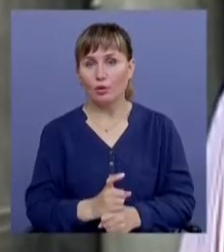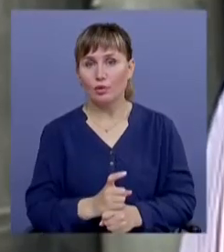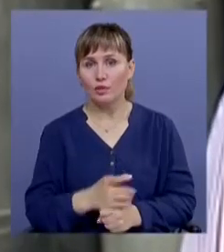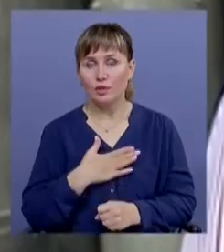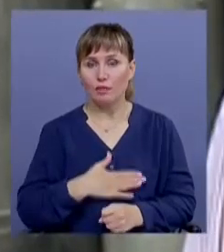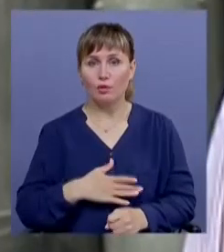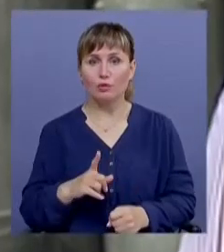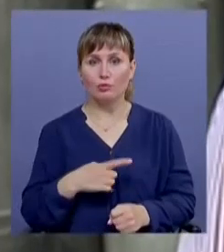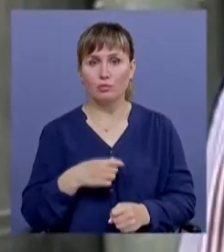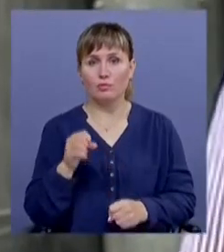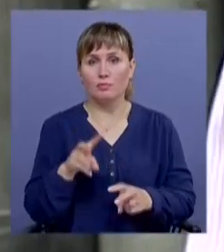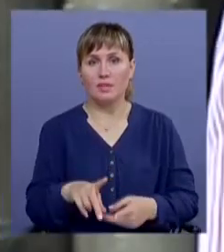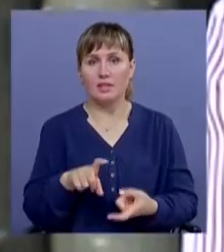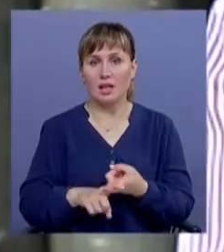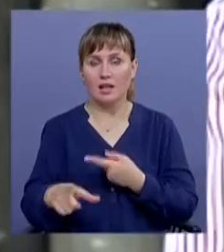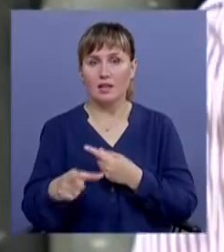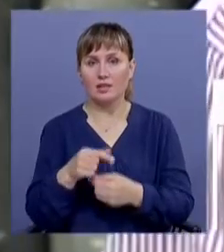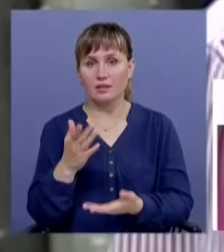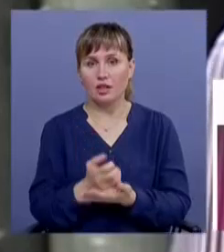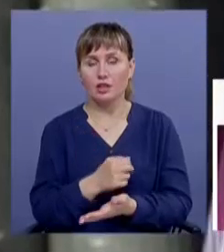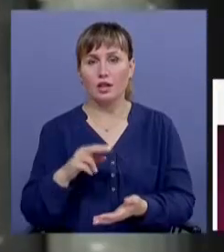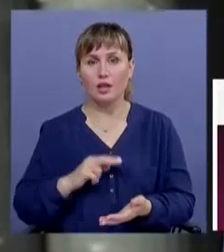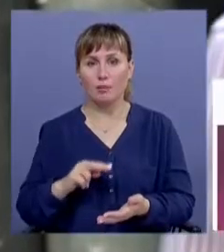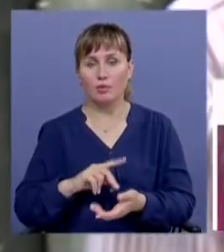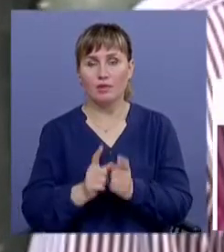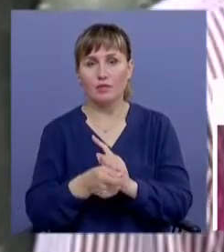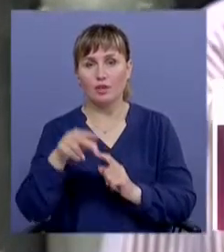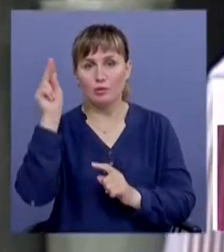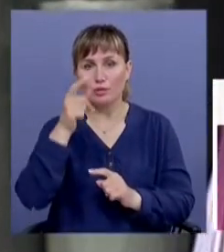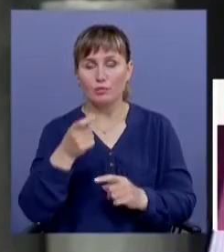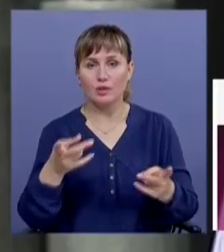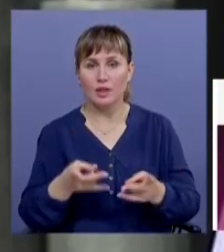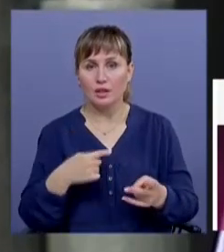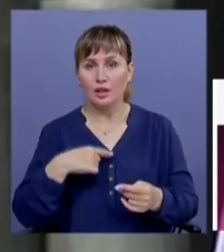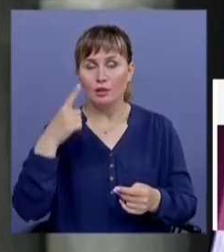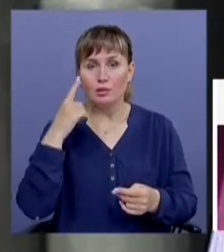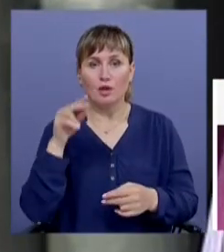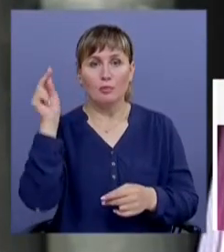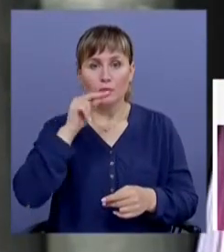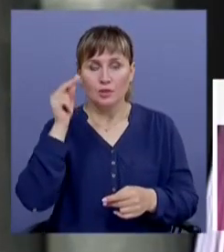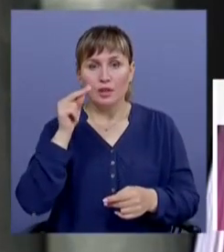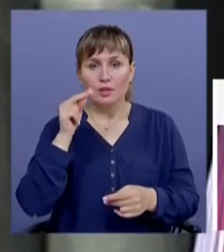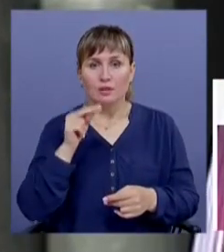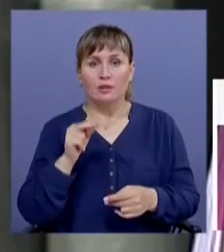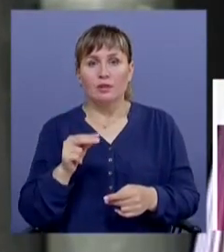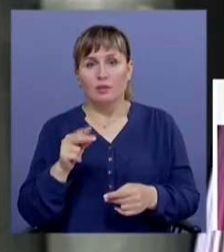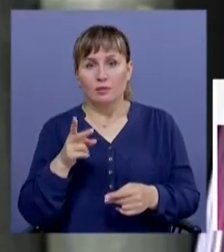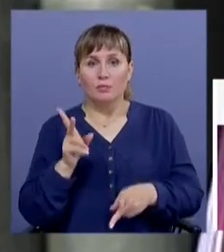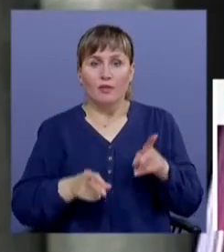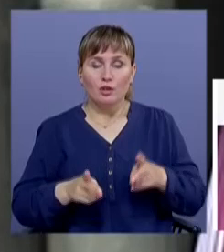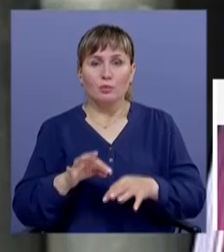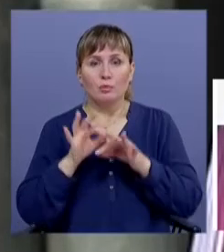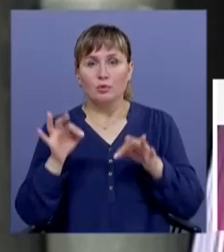специальности, потому что я думал, надо будет переквалифицироваться, обучаться там. Поварскому